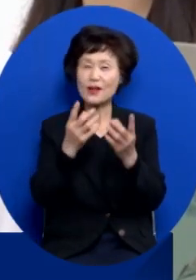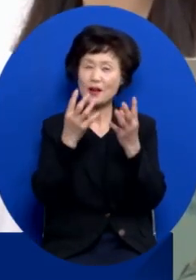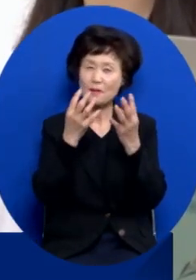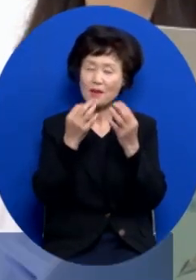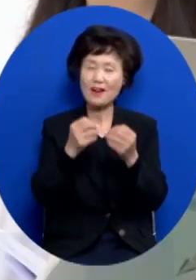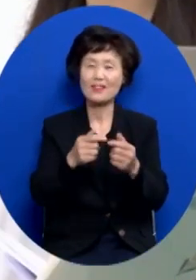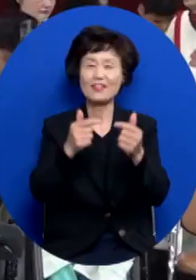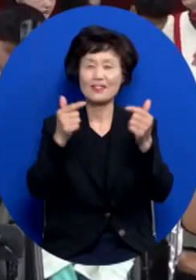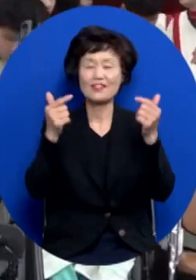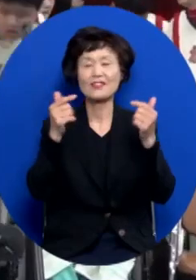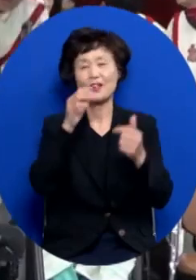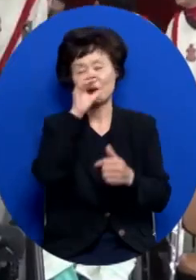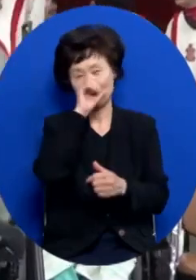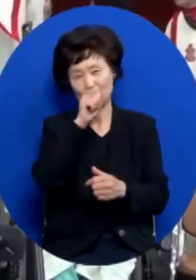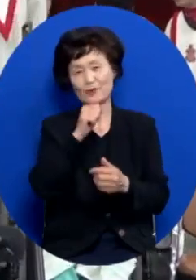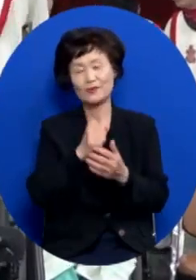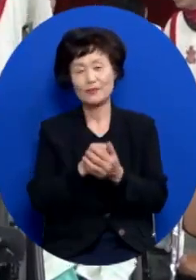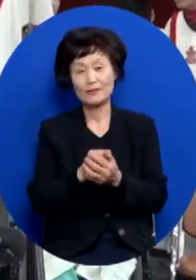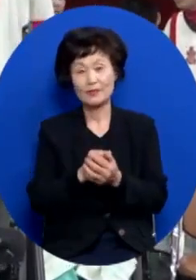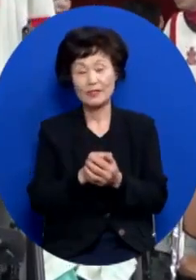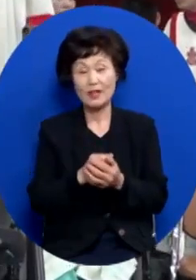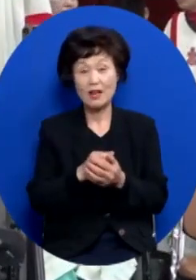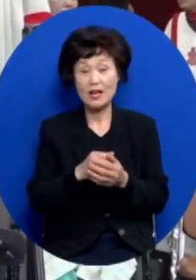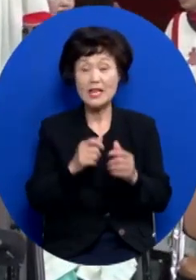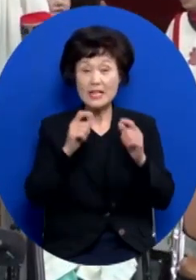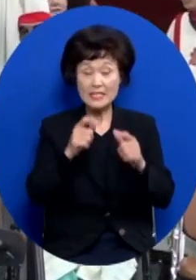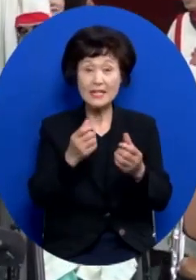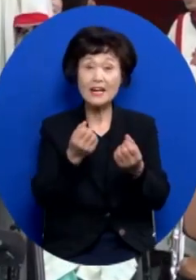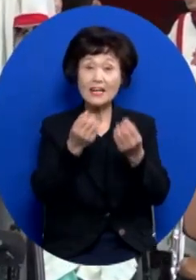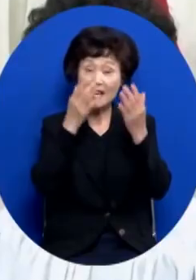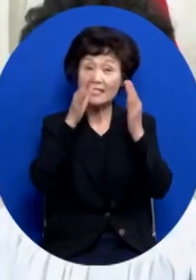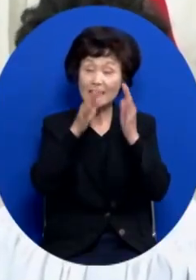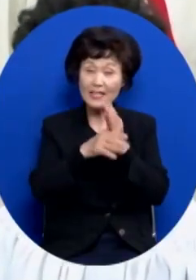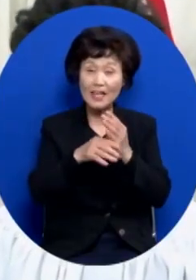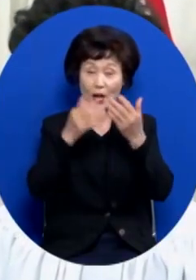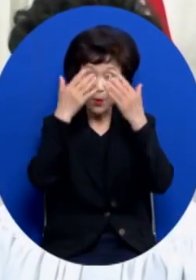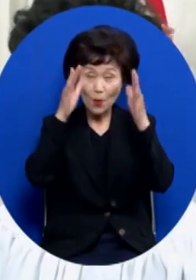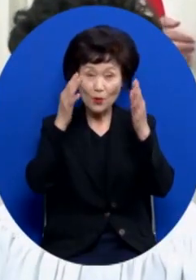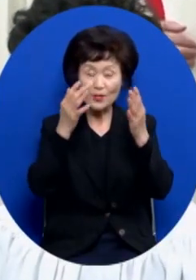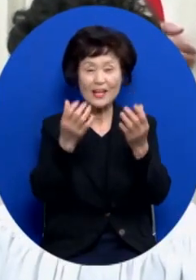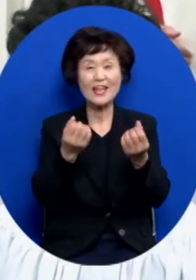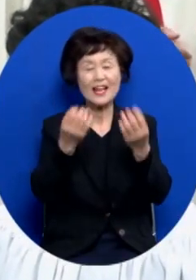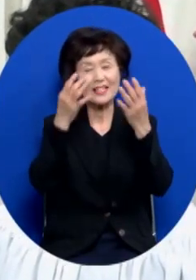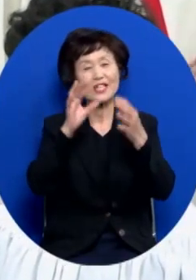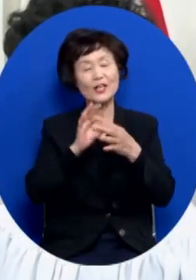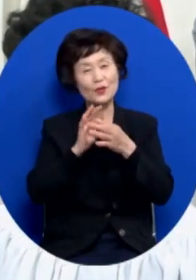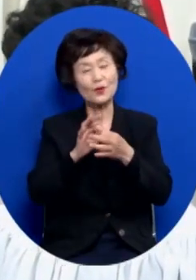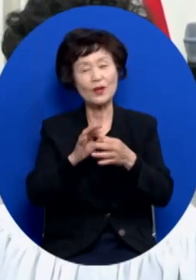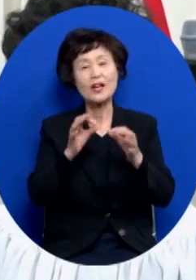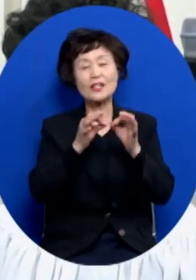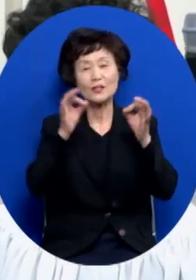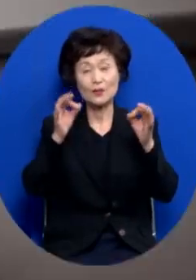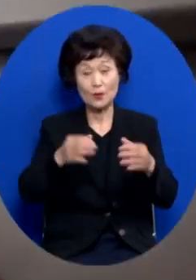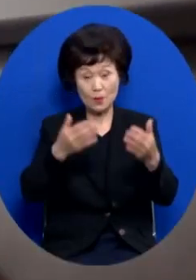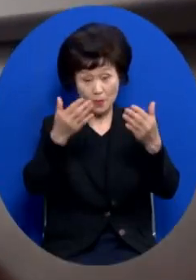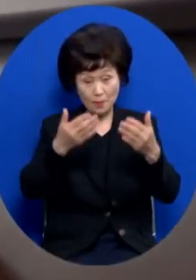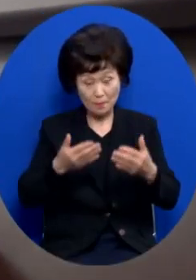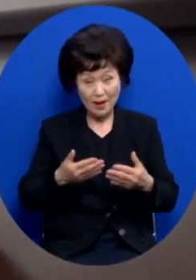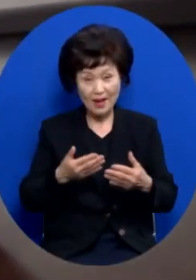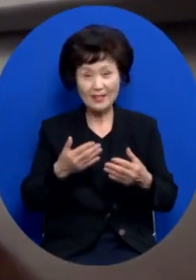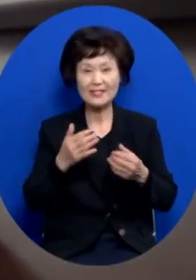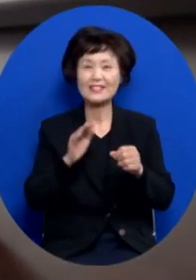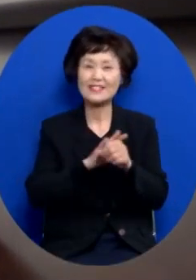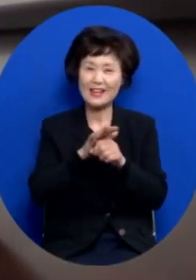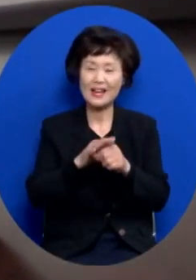좋겠습니다. 합창단은 지역 행사나 무료 공연을 통해 그동안에 받은 사랑을 이웃과 나누기도